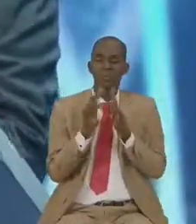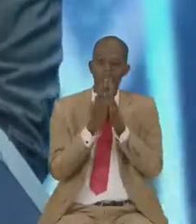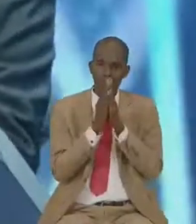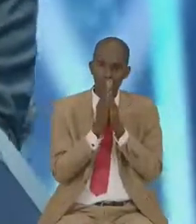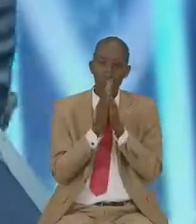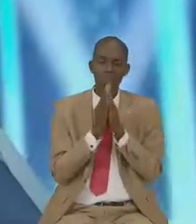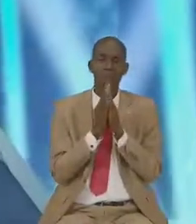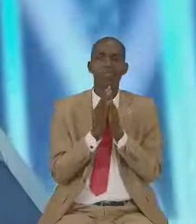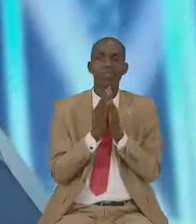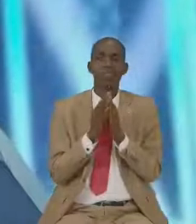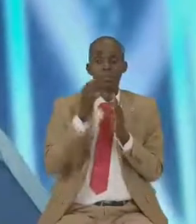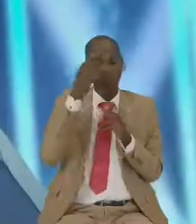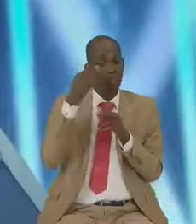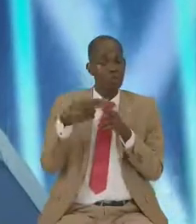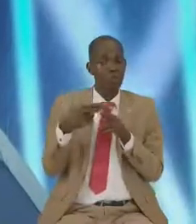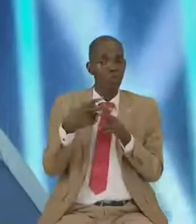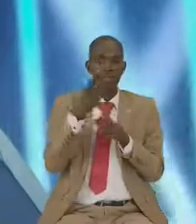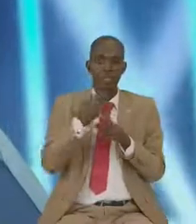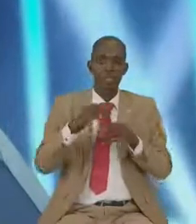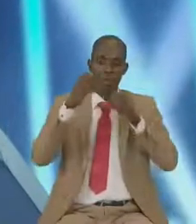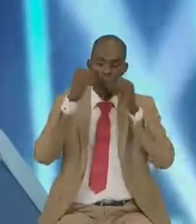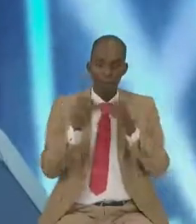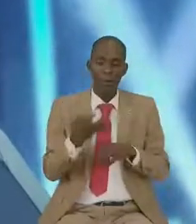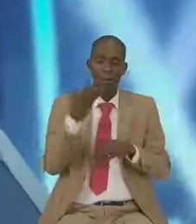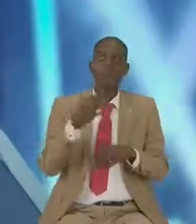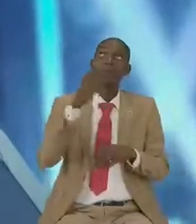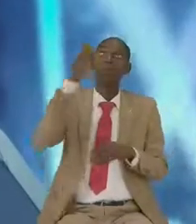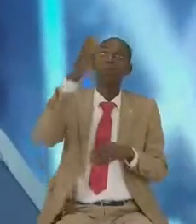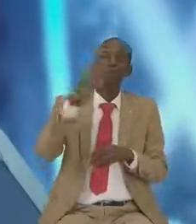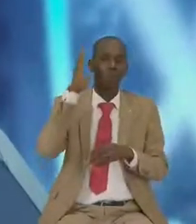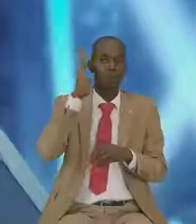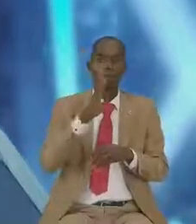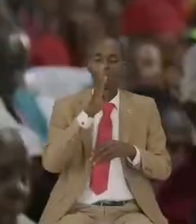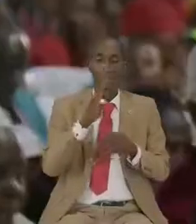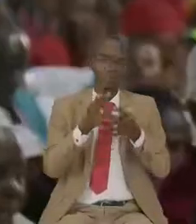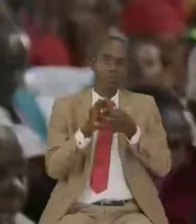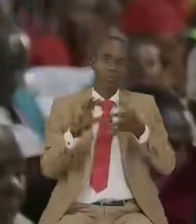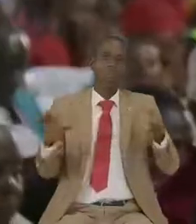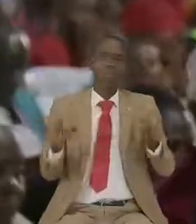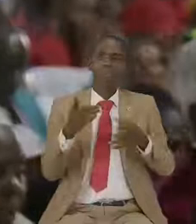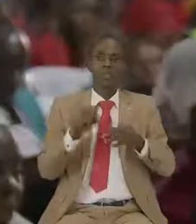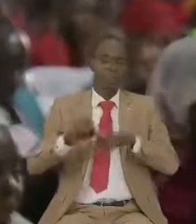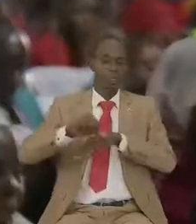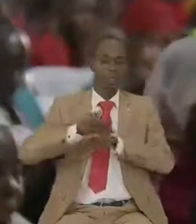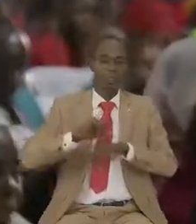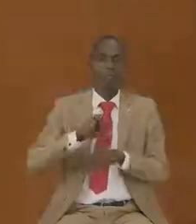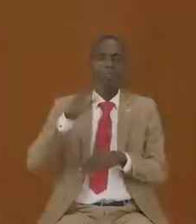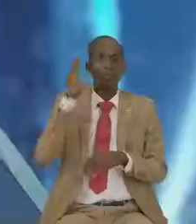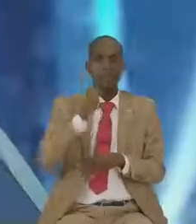Préparez-vous dans la prière. Préparez-vous dans la prière. Car bientôt, la puissance de